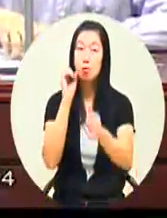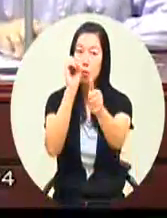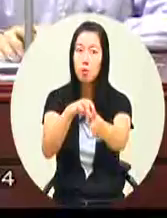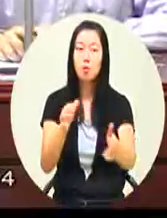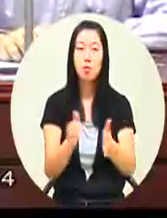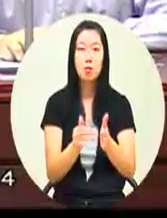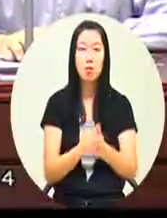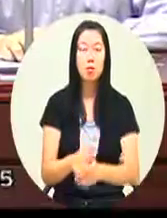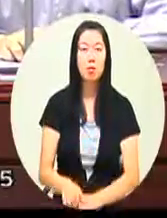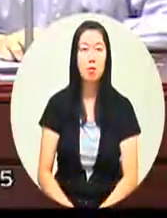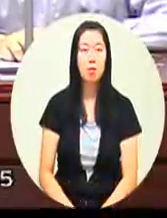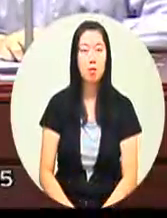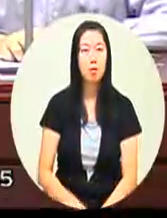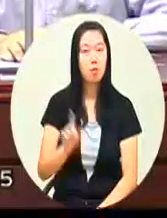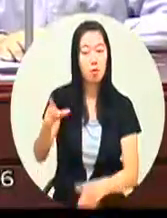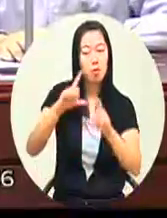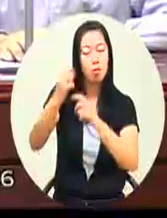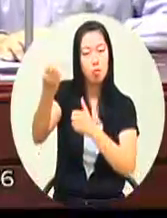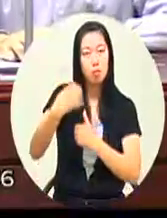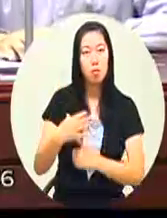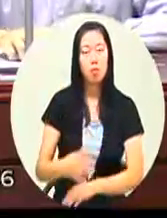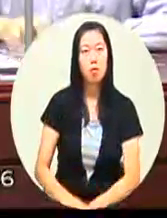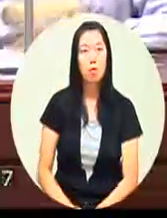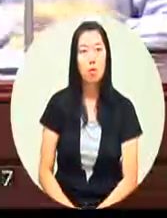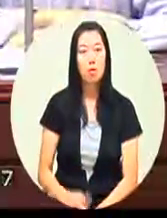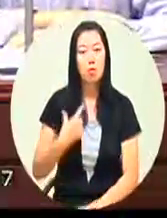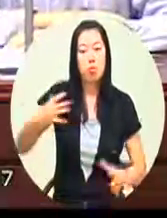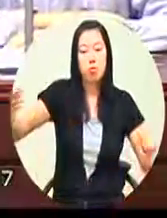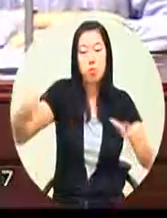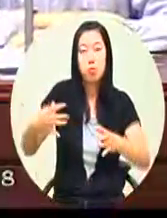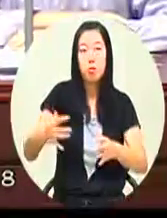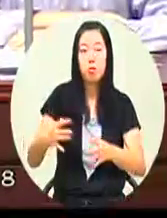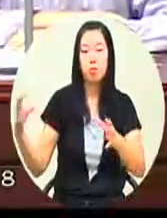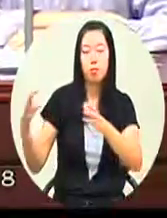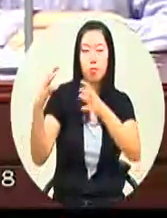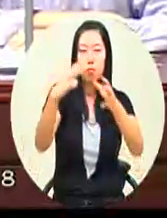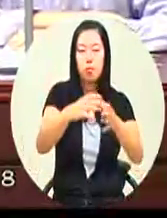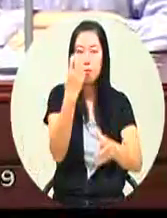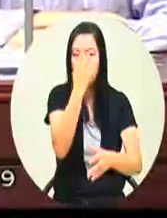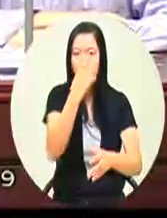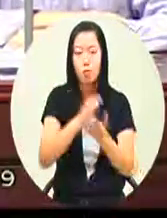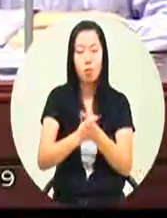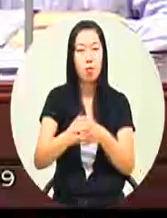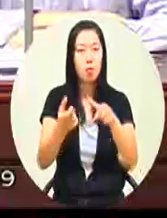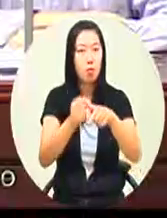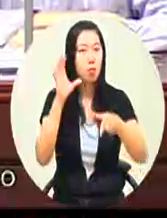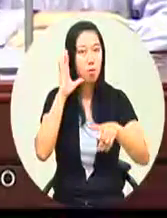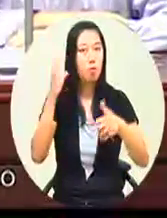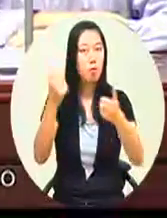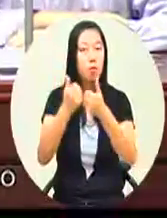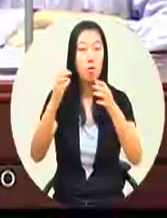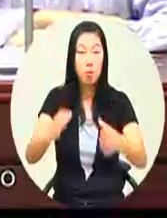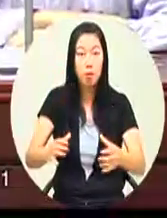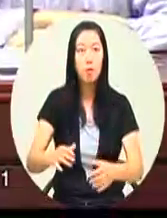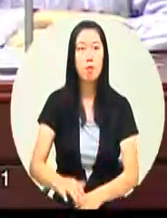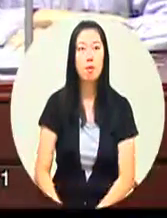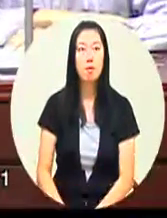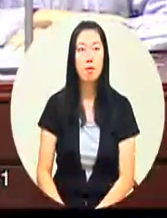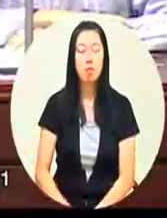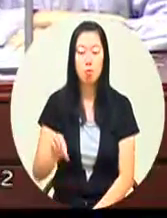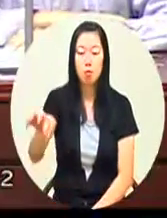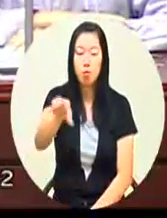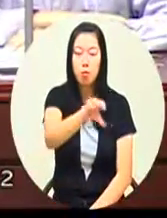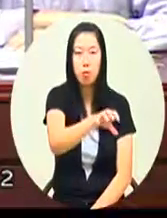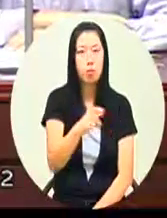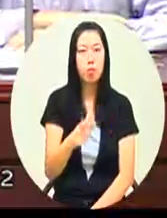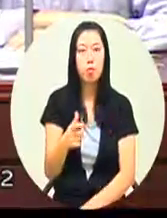问题，伊是哪个叫是讲，咱来做伙办一个会刊，啊，互因办公听会，啊，听大家意见。局部性的所在，若需要